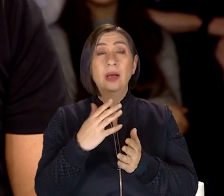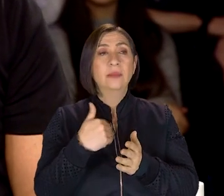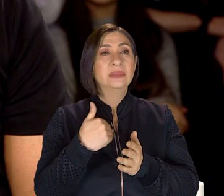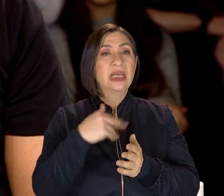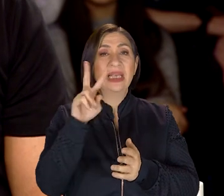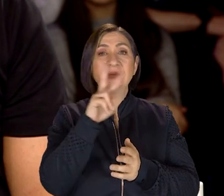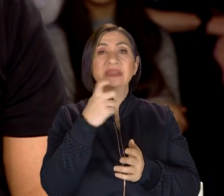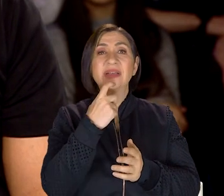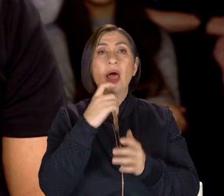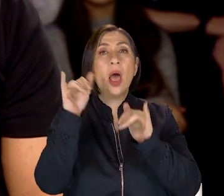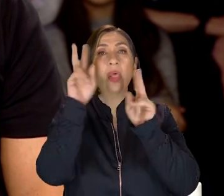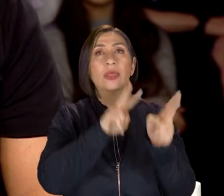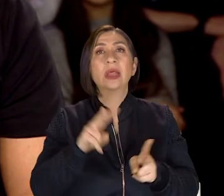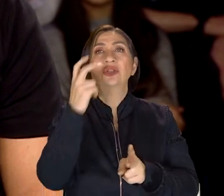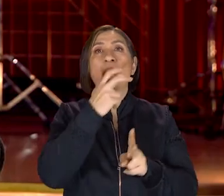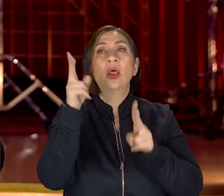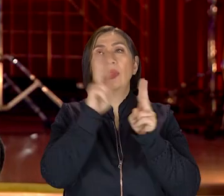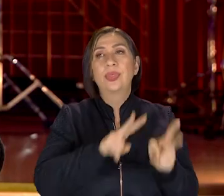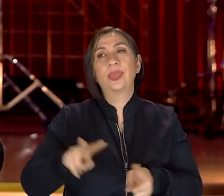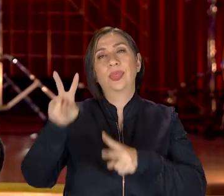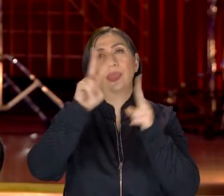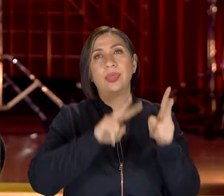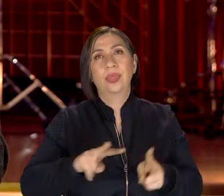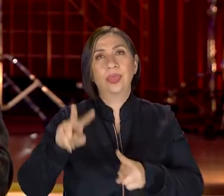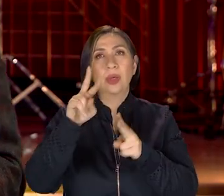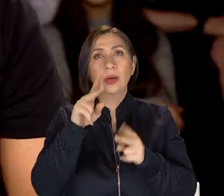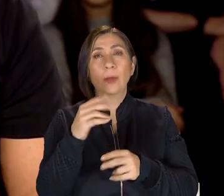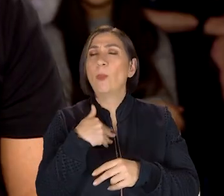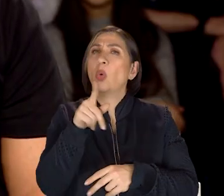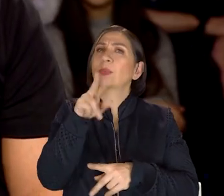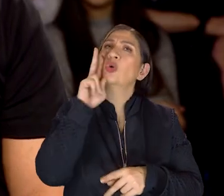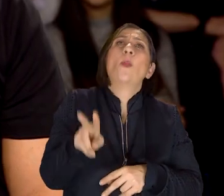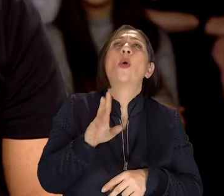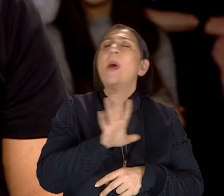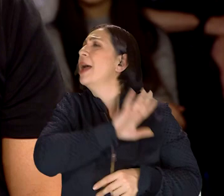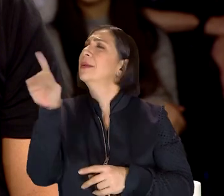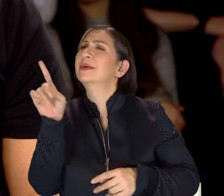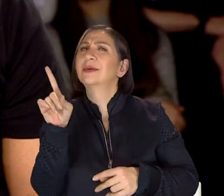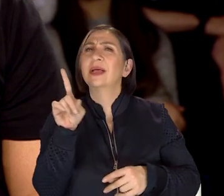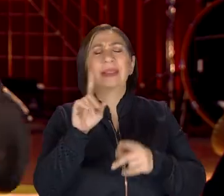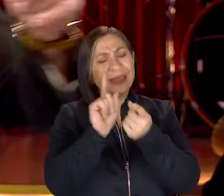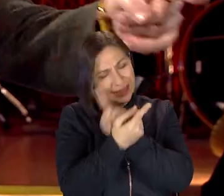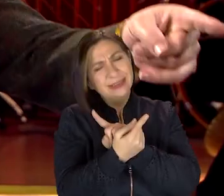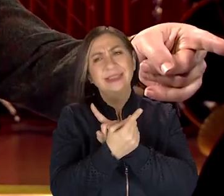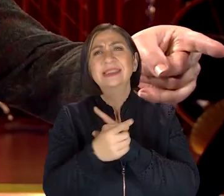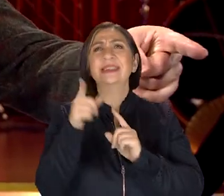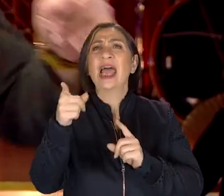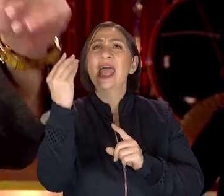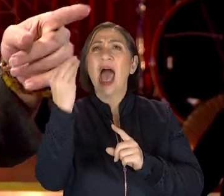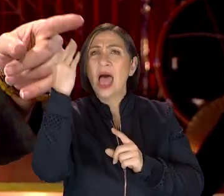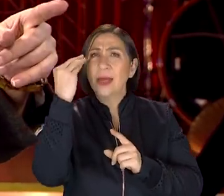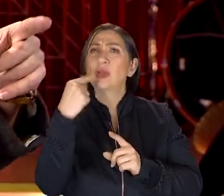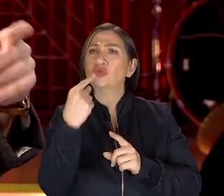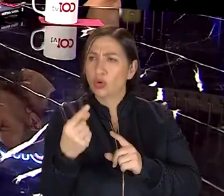sanki 20 seneden beri aynı şarkıyı dinletiyor tarafı var onun. Farkında mısın? Hayır ben öyle görmüyorum işte. Hayır. Tam tersi. Hayır. Sen iyi anlamda